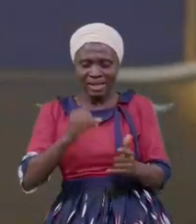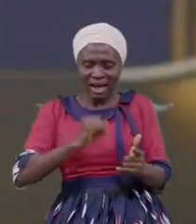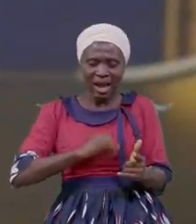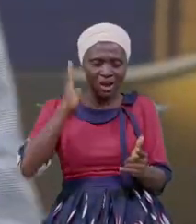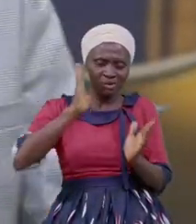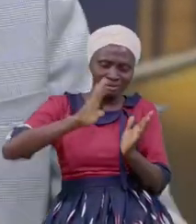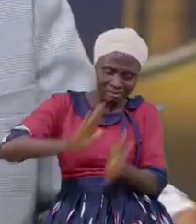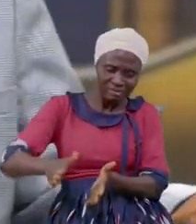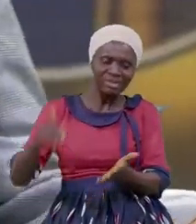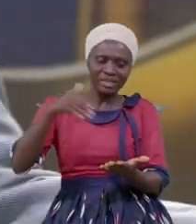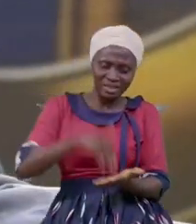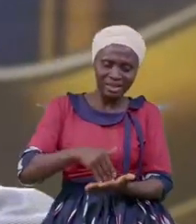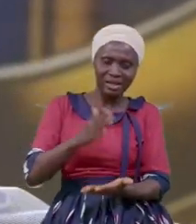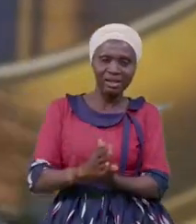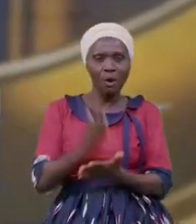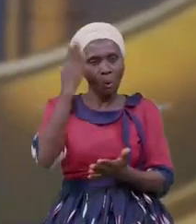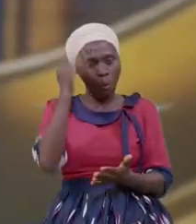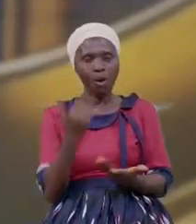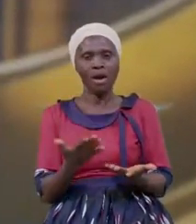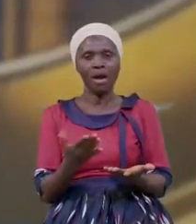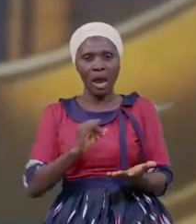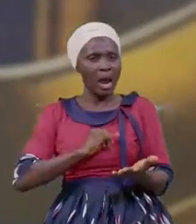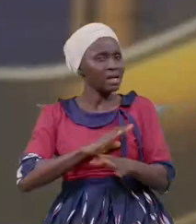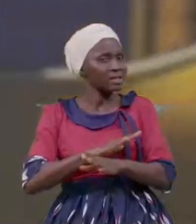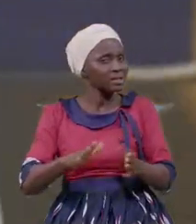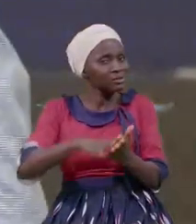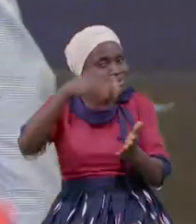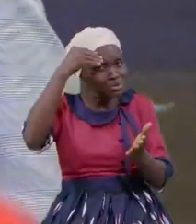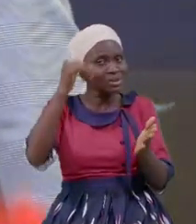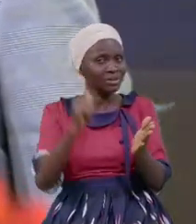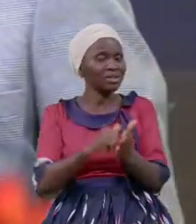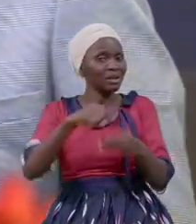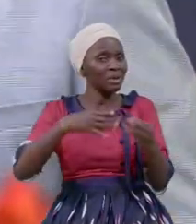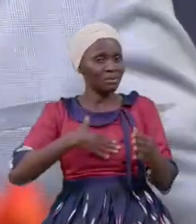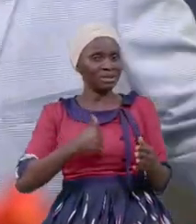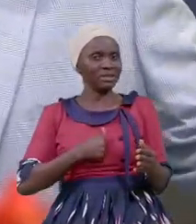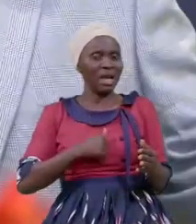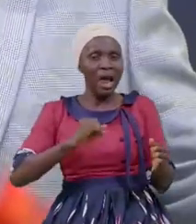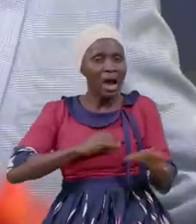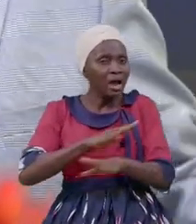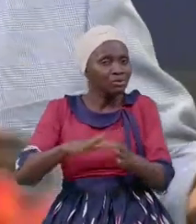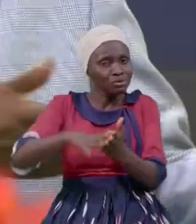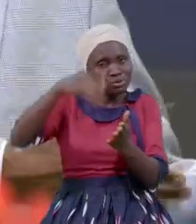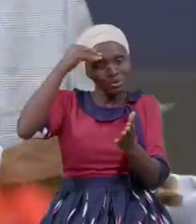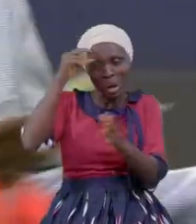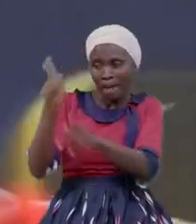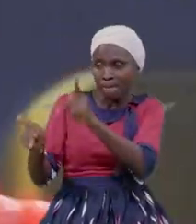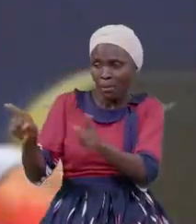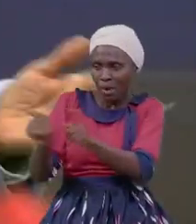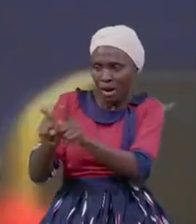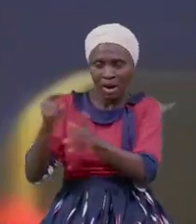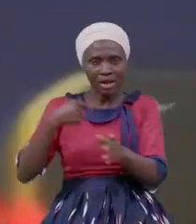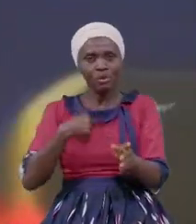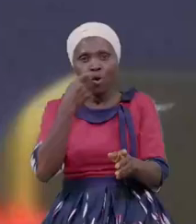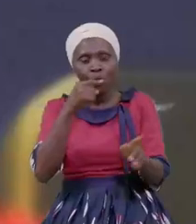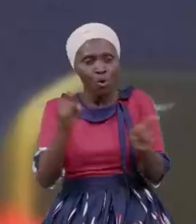de projets inachevés dans ma vie on n'a pas étudié ça je n'ai pas étudié les gens comme moi qui également